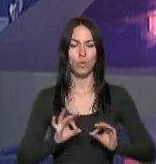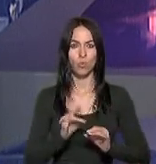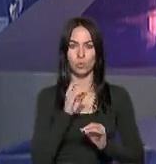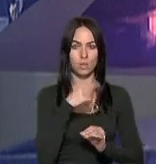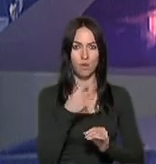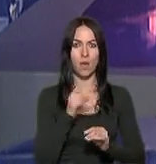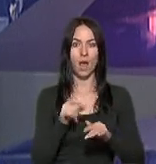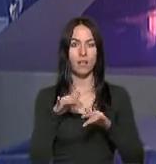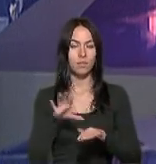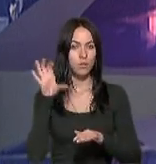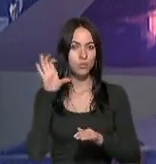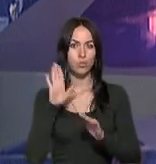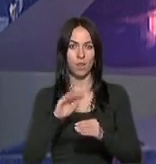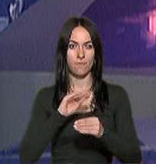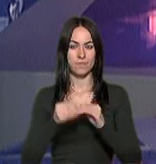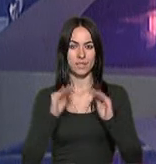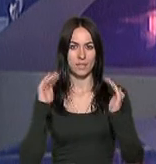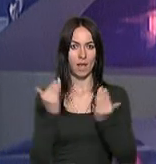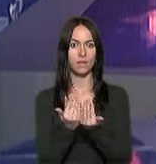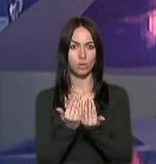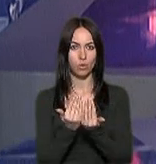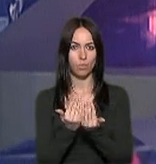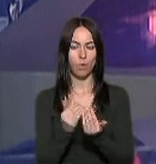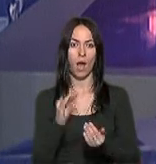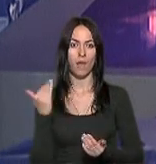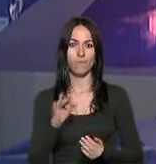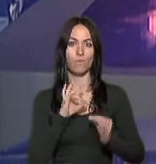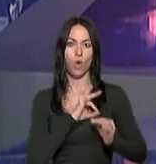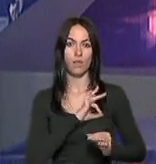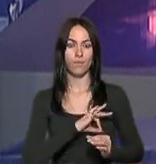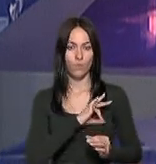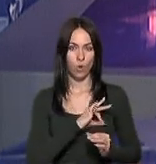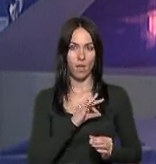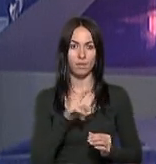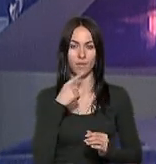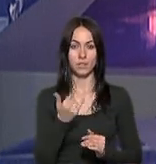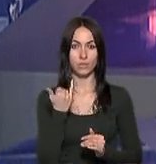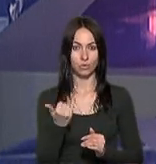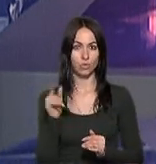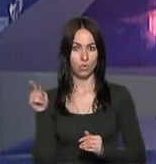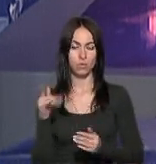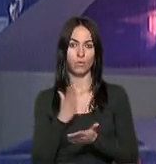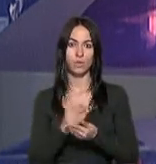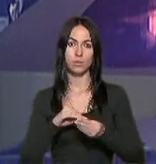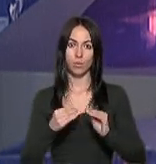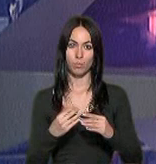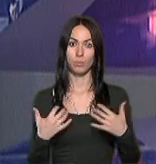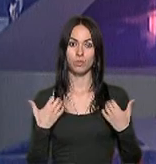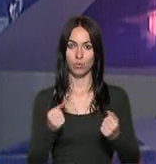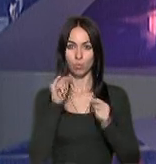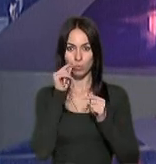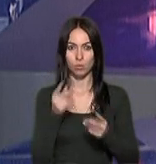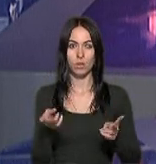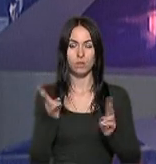у закритому режимі. Адвокат Логунова Максим Шаповалов каже, зараз його підзахисний має проблеми зі здоров'ям, у